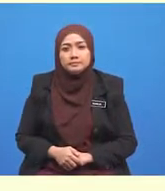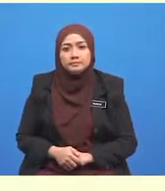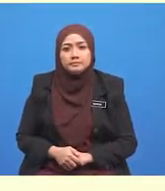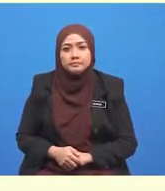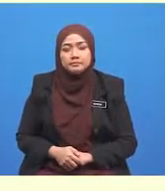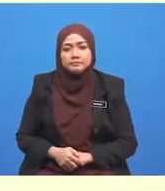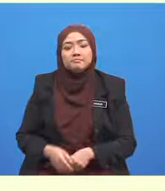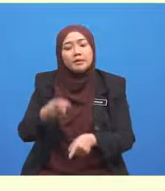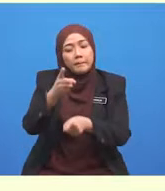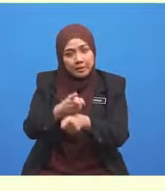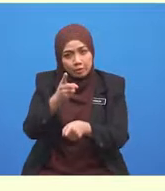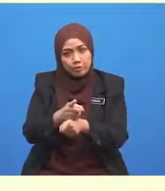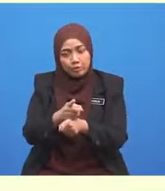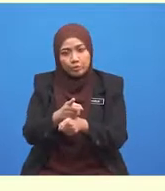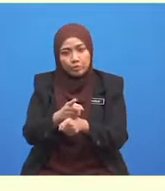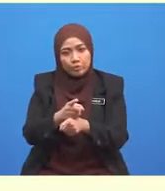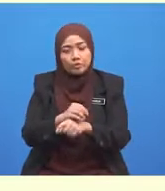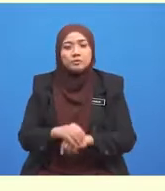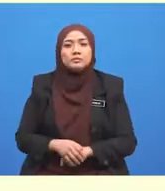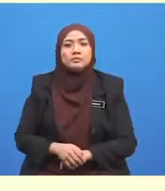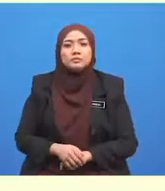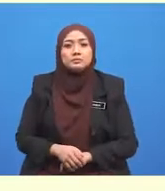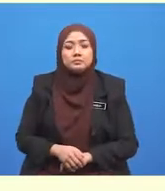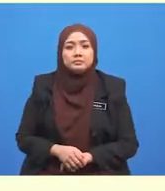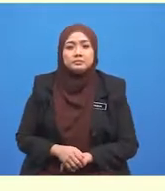Aha, betul.